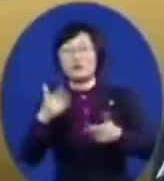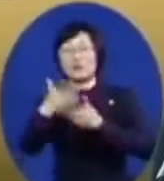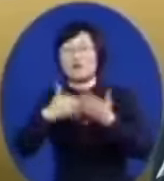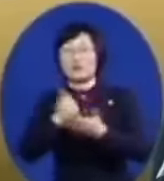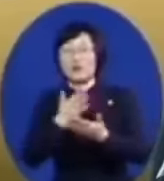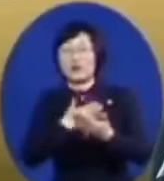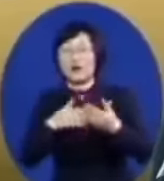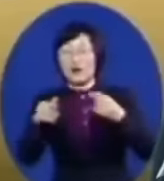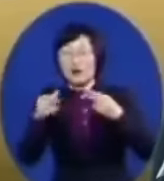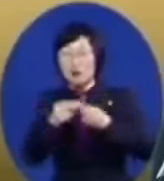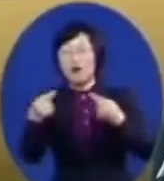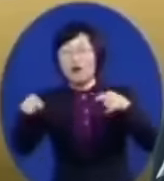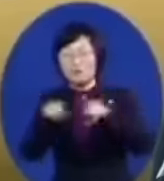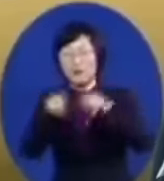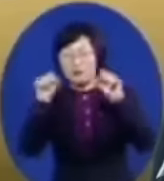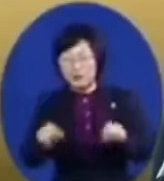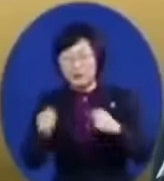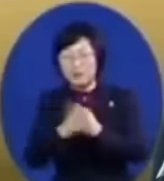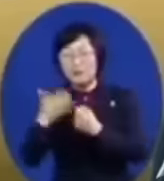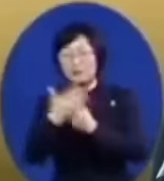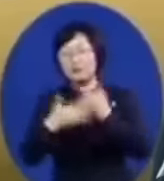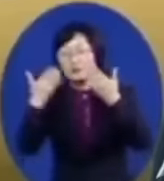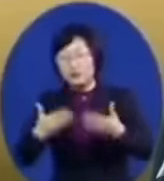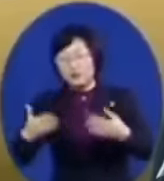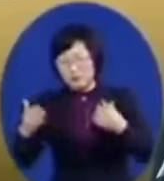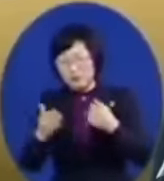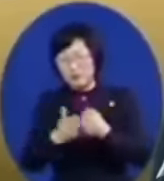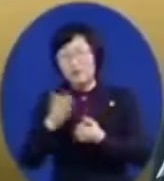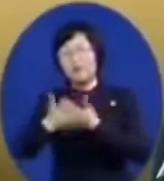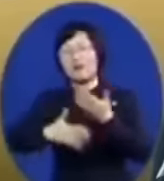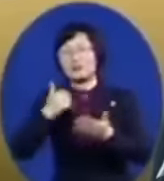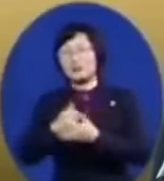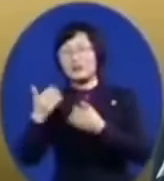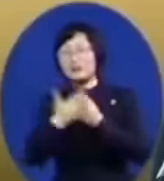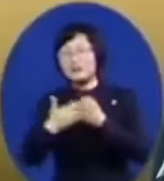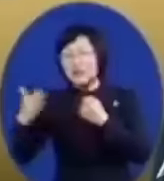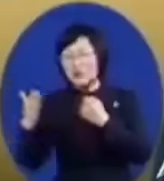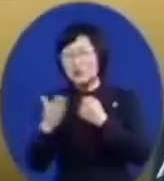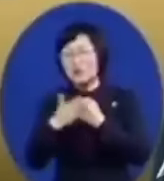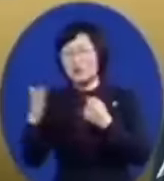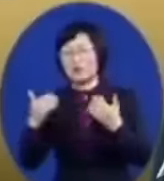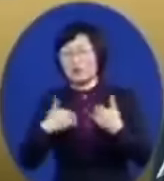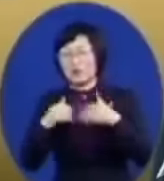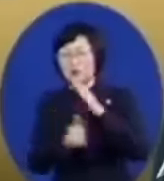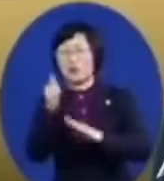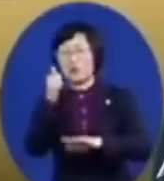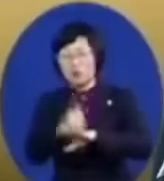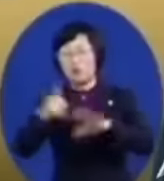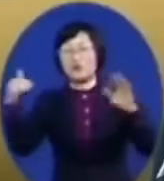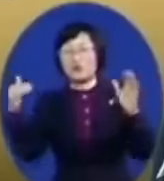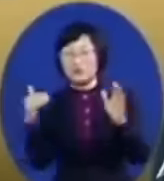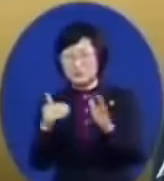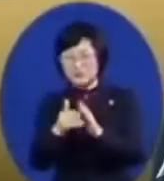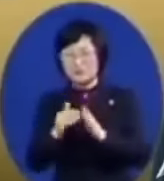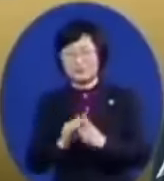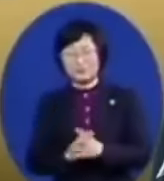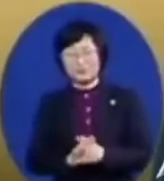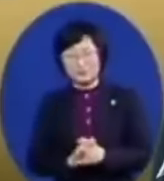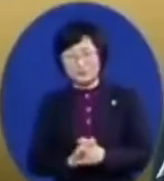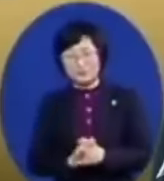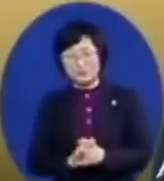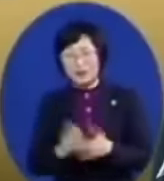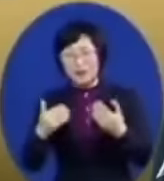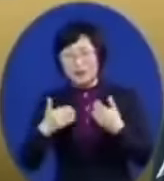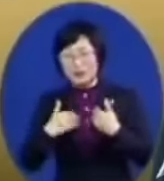나와 같이 계셔서 은혜를 주시기 때문에 하나님의 은혜로 성공을 하게 되었습니다.